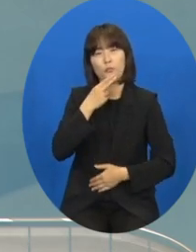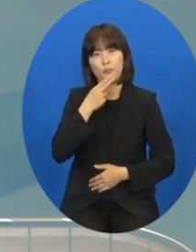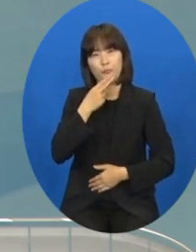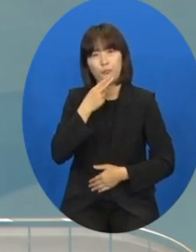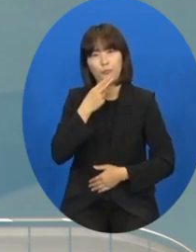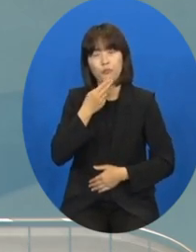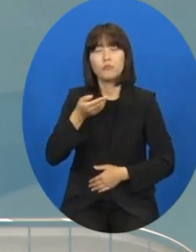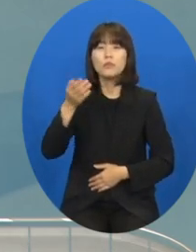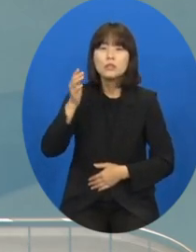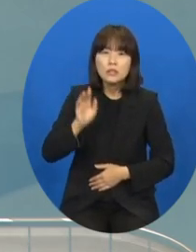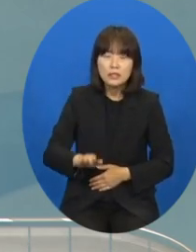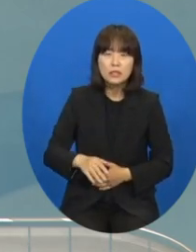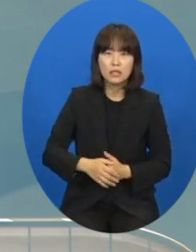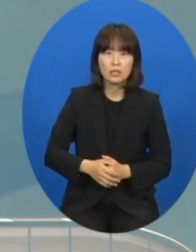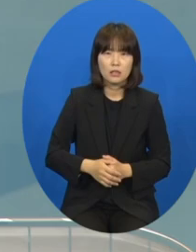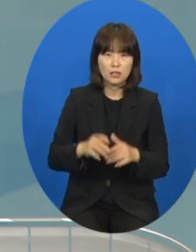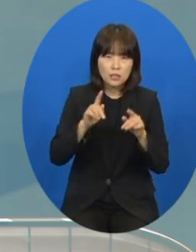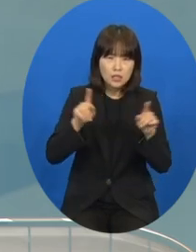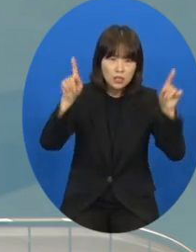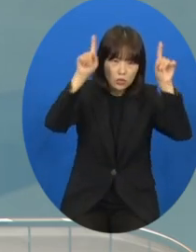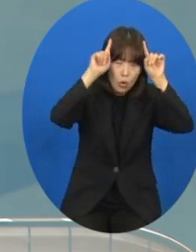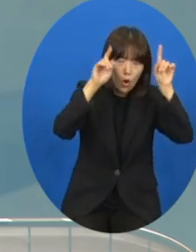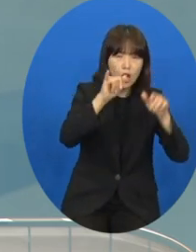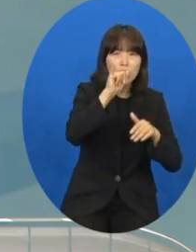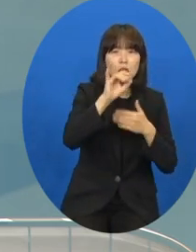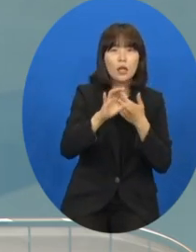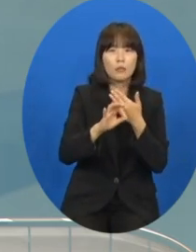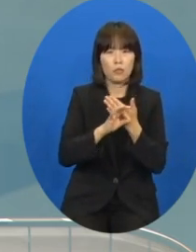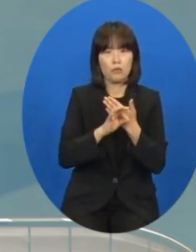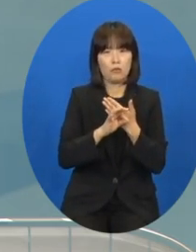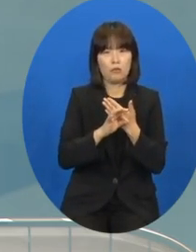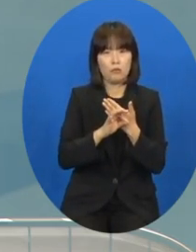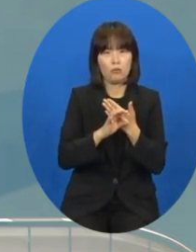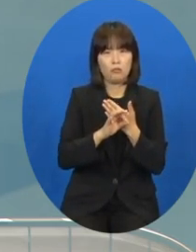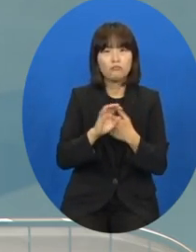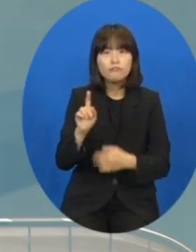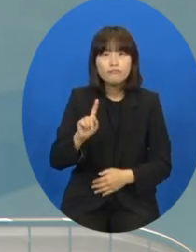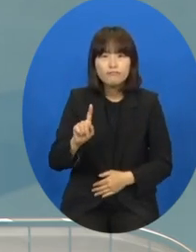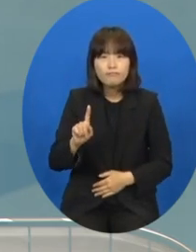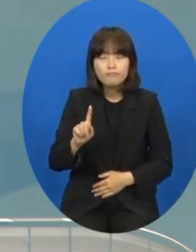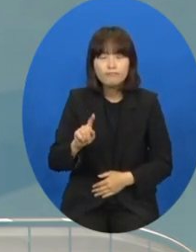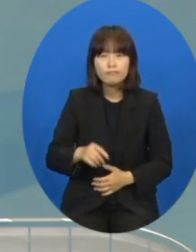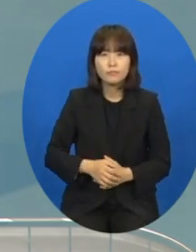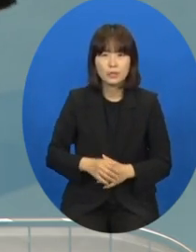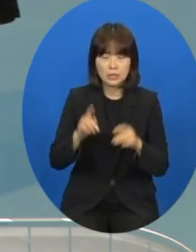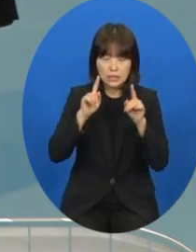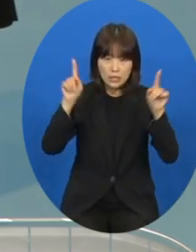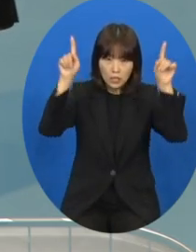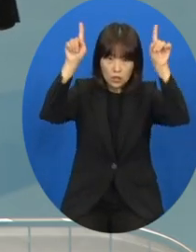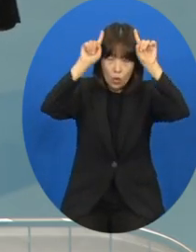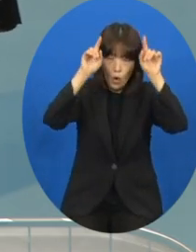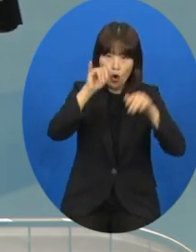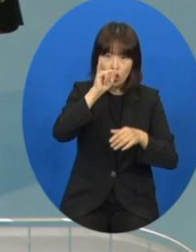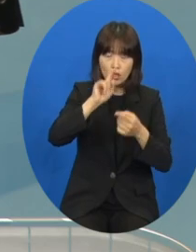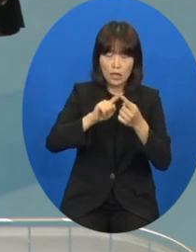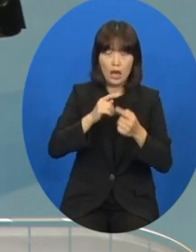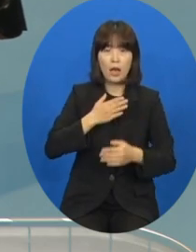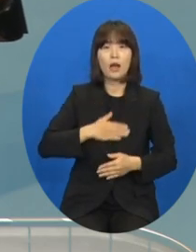그런데 지옥이 있다면 어떻죠? 지옥이 있어요. 지옥이 있다는 걸 알게